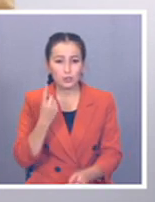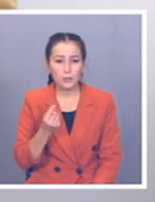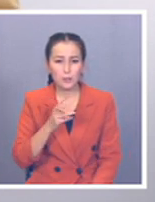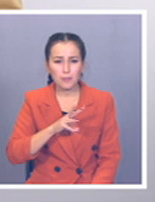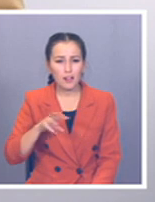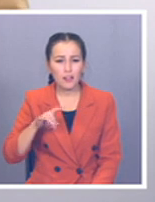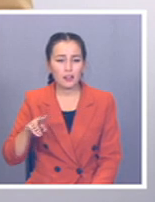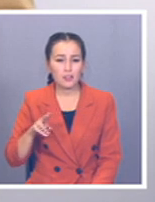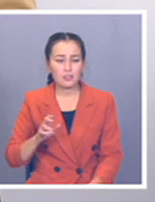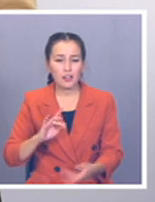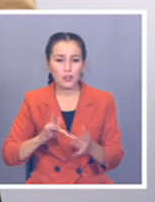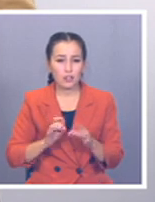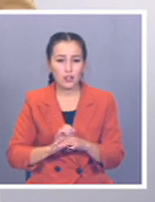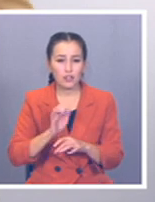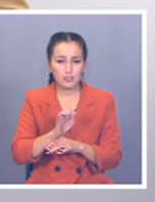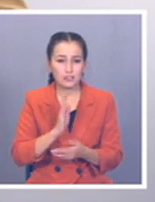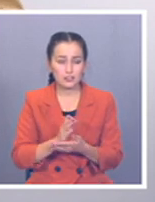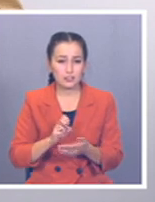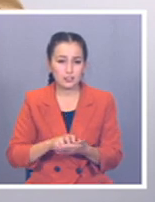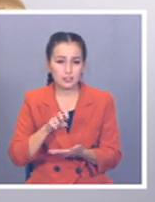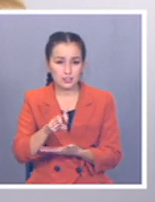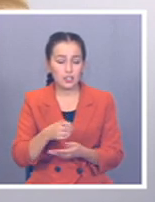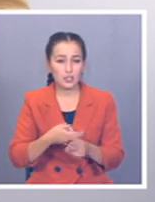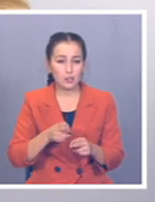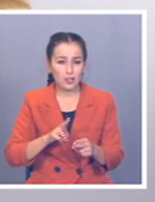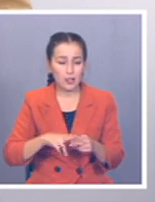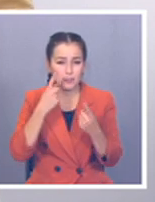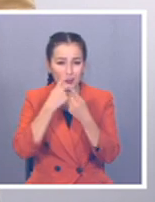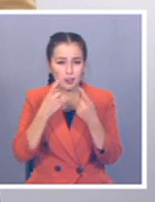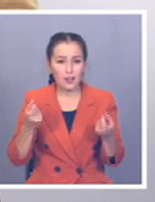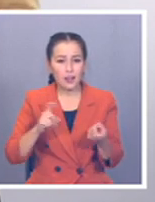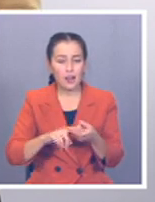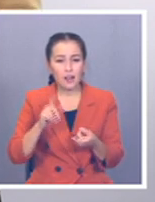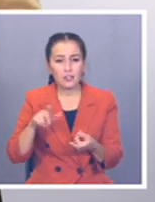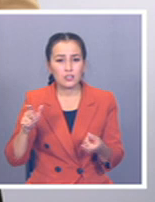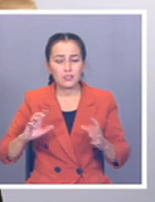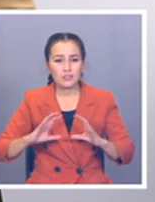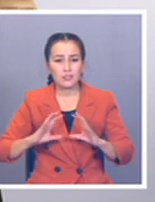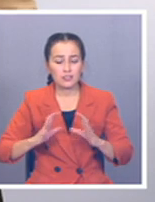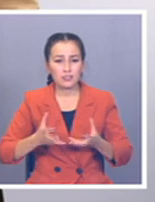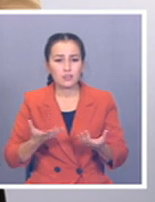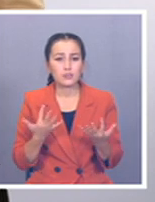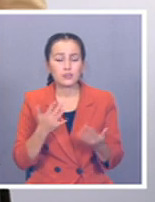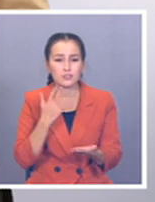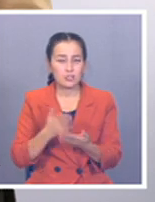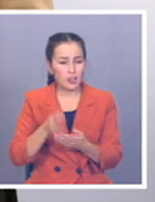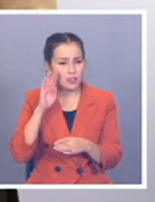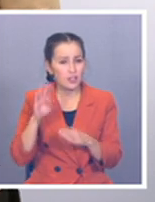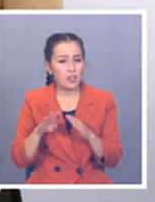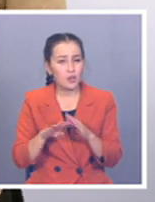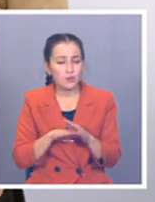келеді. Осы мәлімет арқылы әлемдегі қаншама адамдардың интернетке тәуелді екенін байқауға